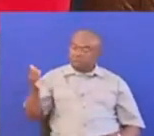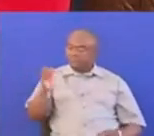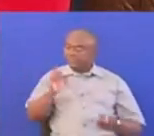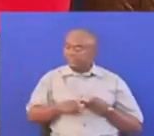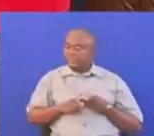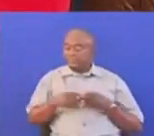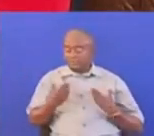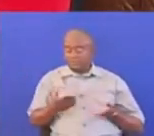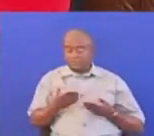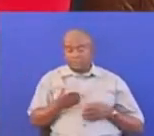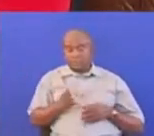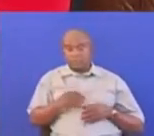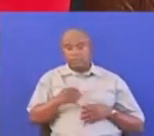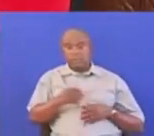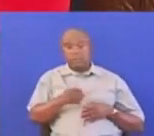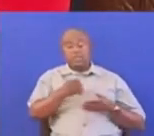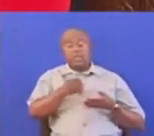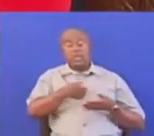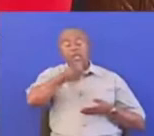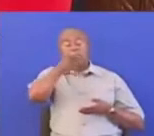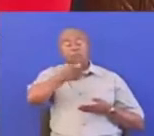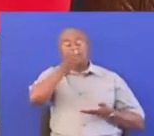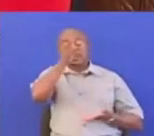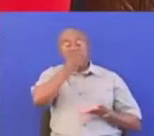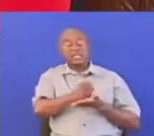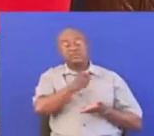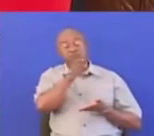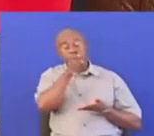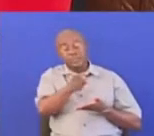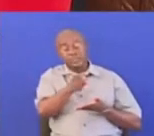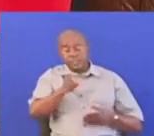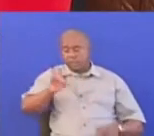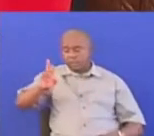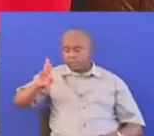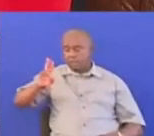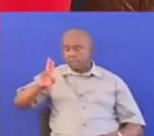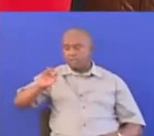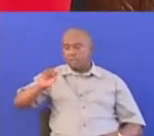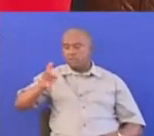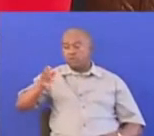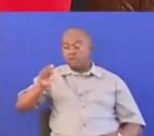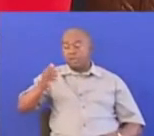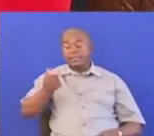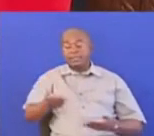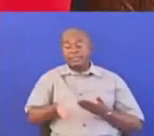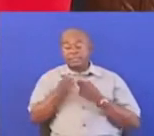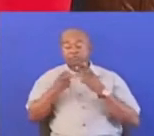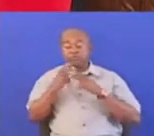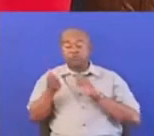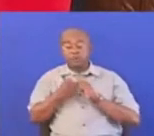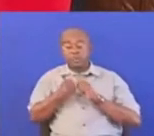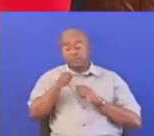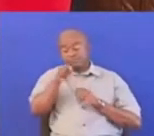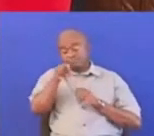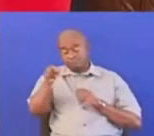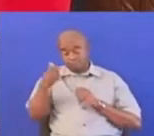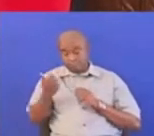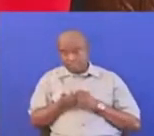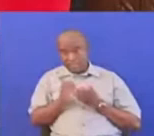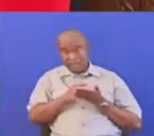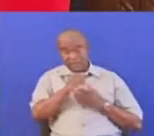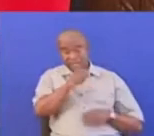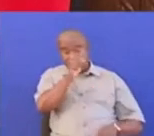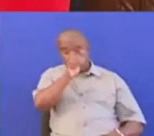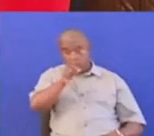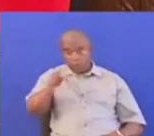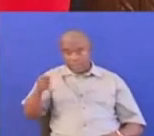kupongeza azimio la Ruaha kwa sababu linakwenda kutatua matatizo yaliyopo pale Ruaha, lakini pia ni faida kwa wananchi